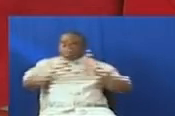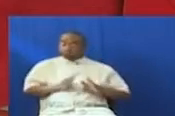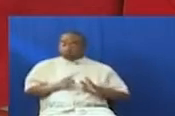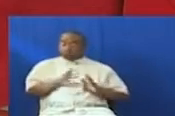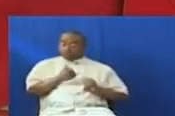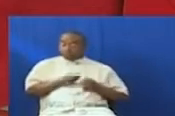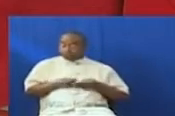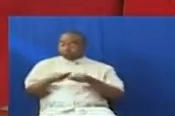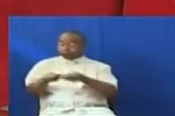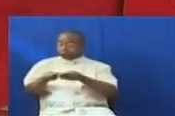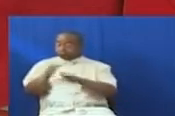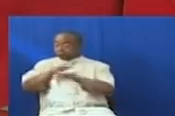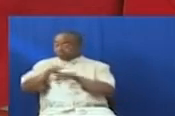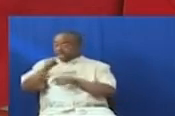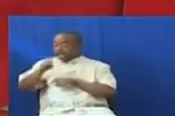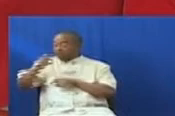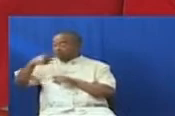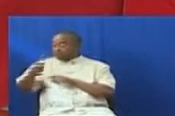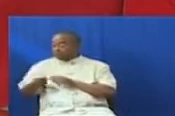La pili,